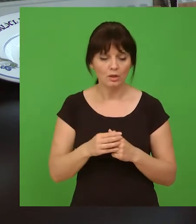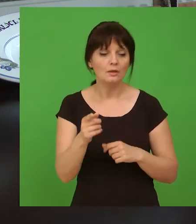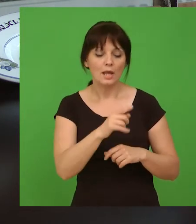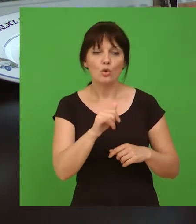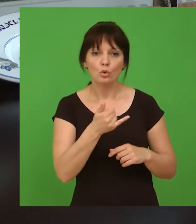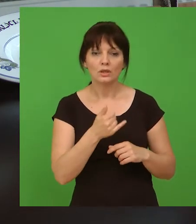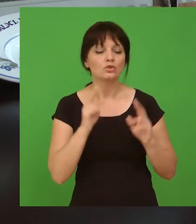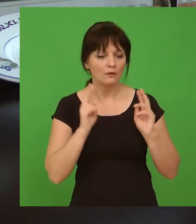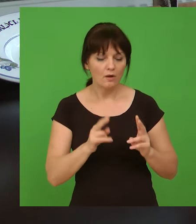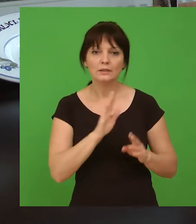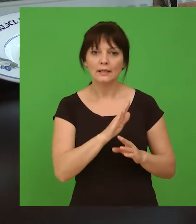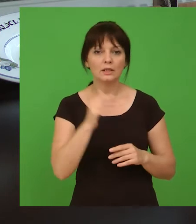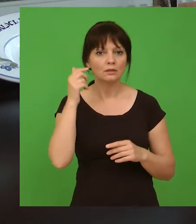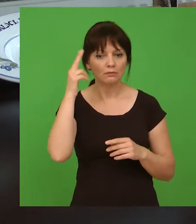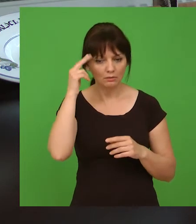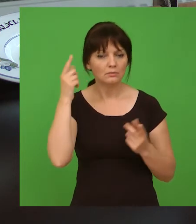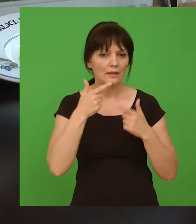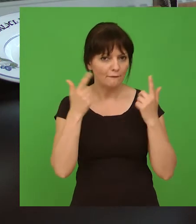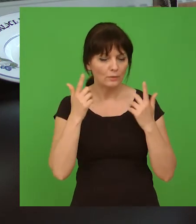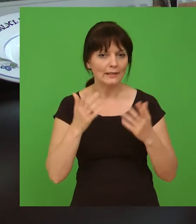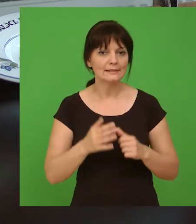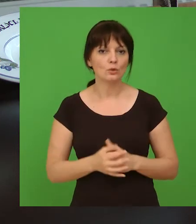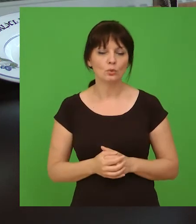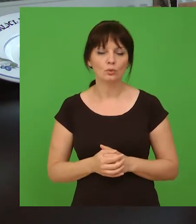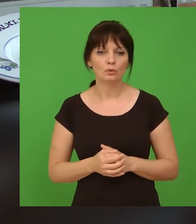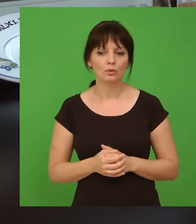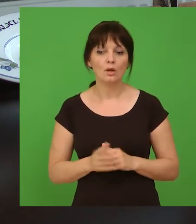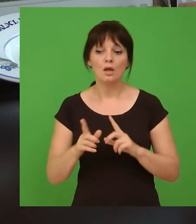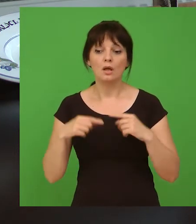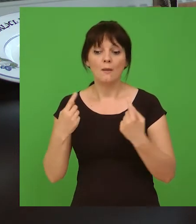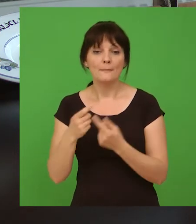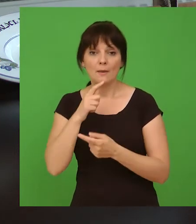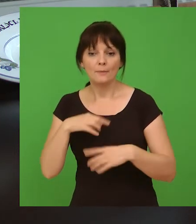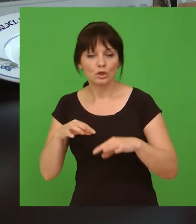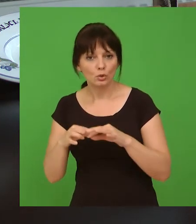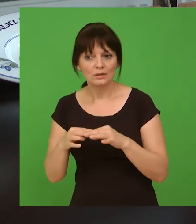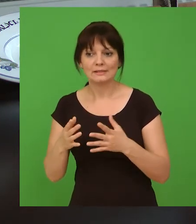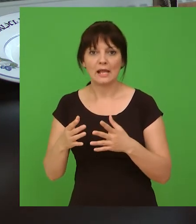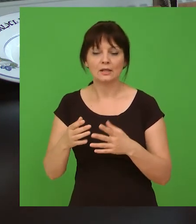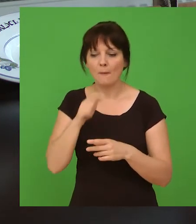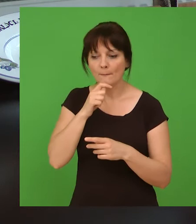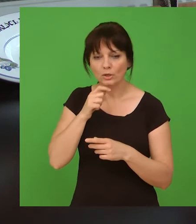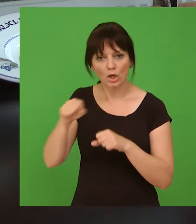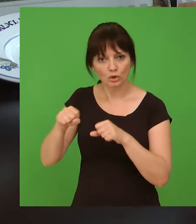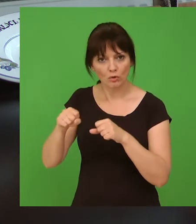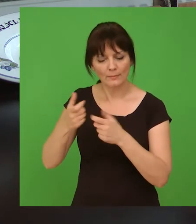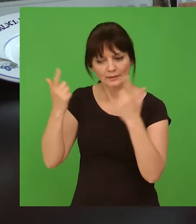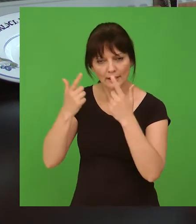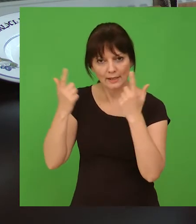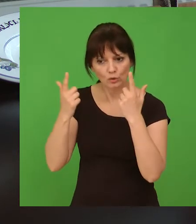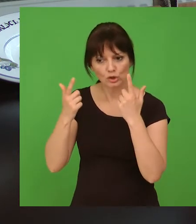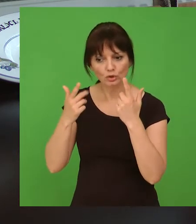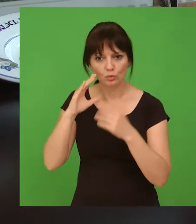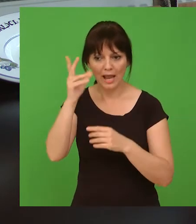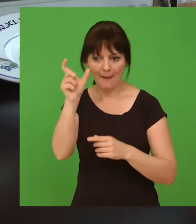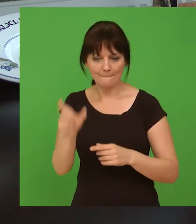is rendelkeztek ezekkel az információkkal. Mi Magyarországon igyekeztünk a magyar kormányt tájékoztatni erről a helyzetről, és az